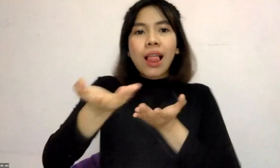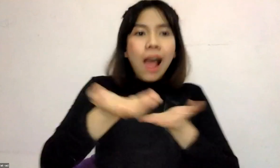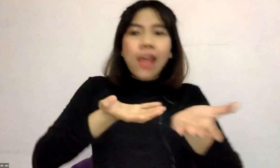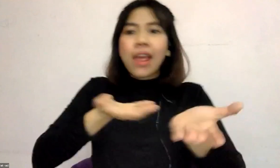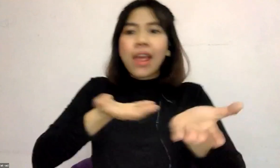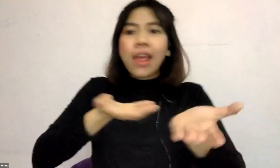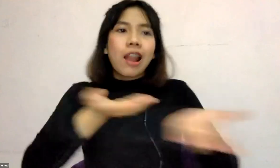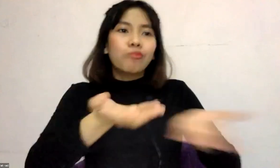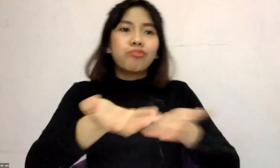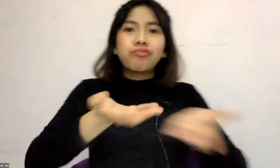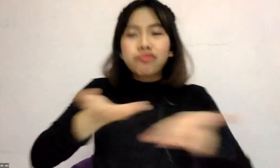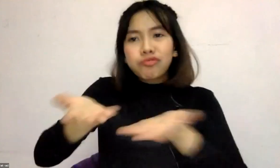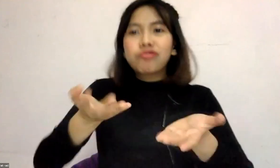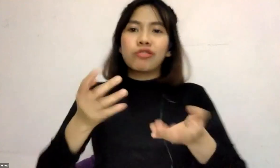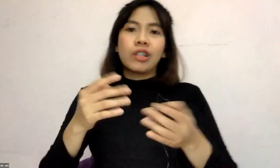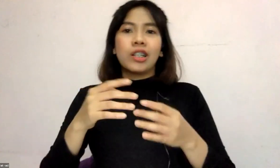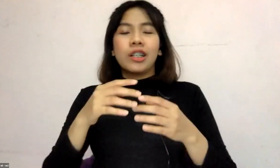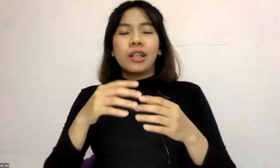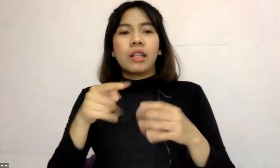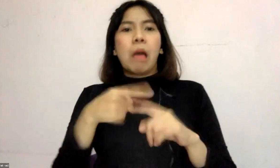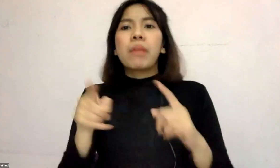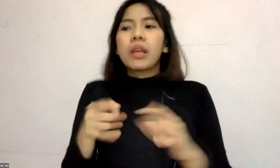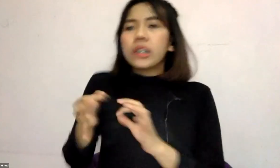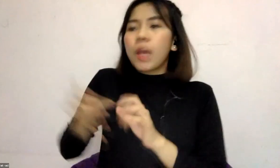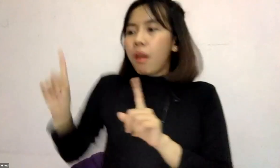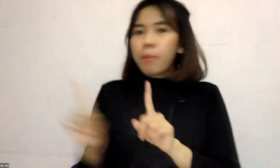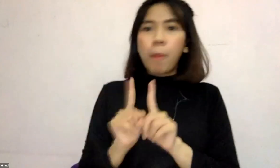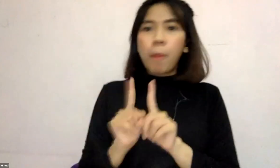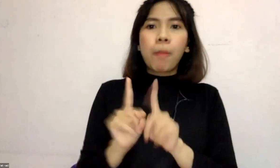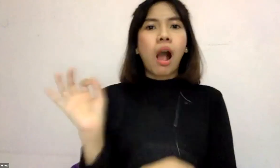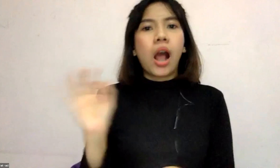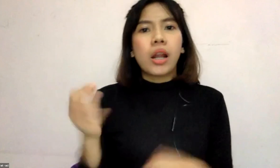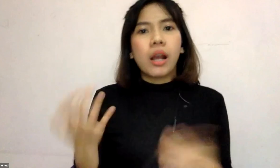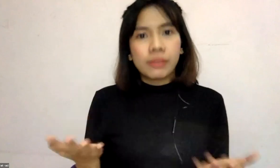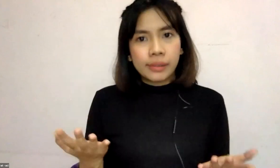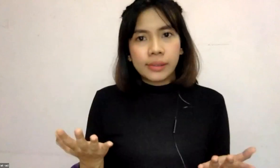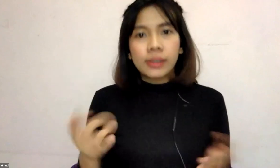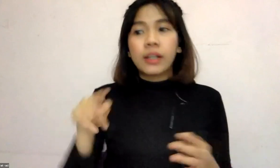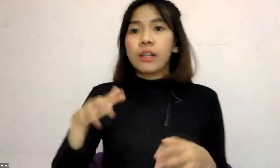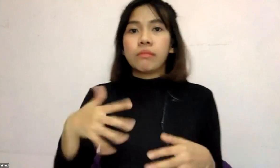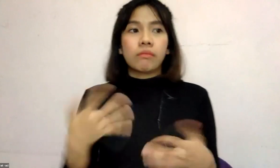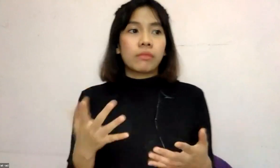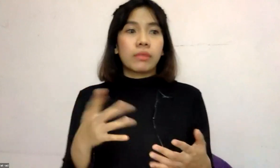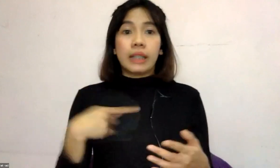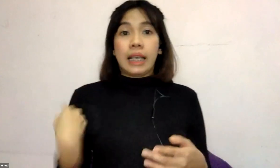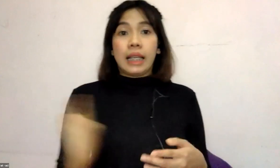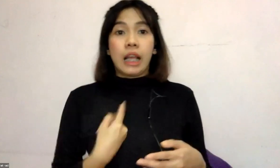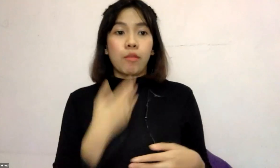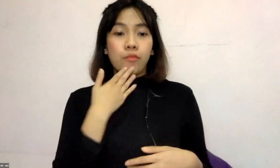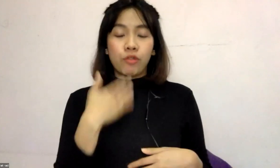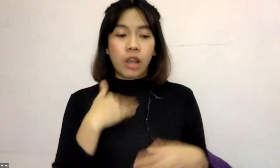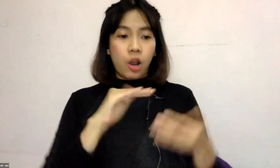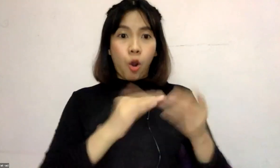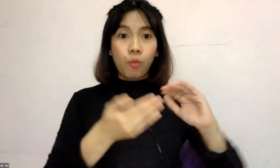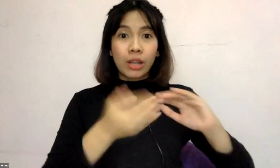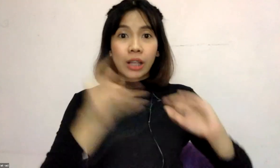tersedia sementara kita juga eh apa memiliki komunitas tuli